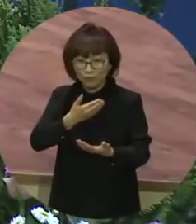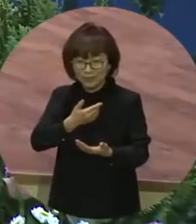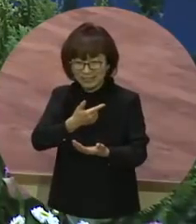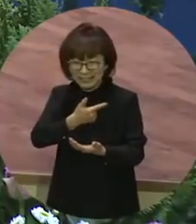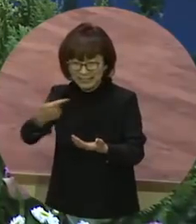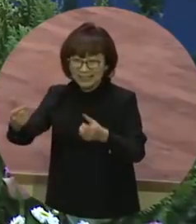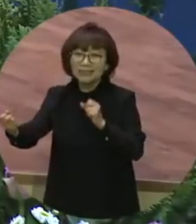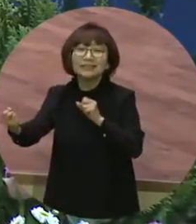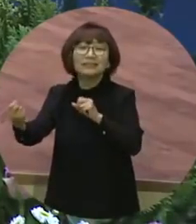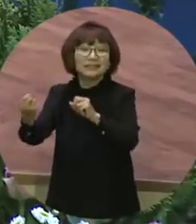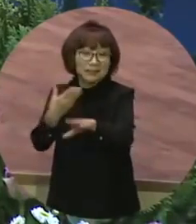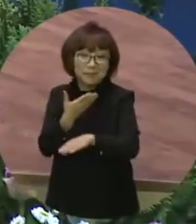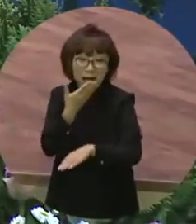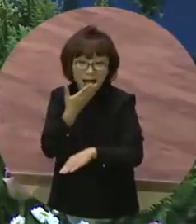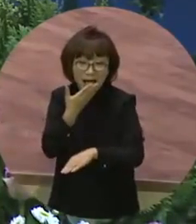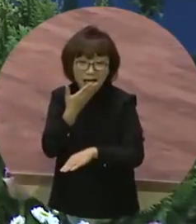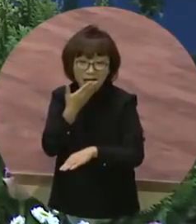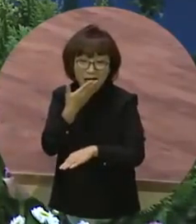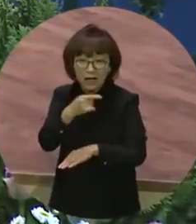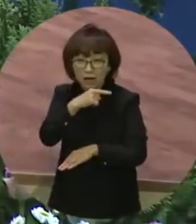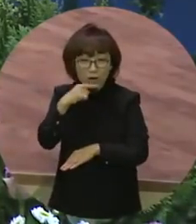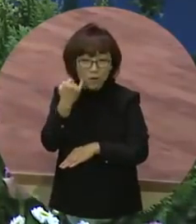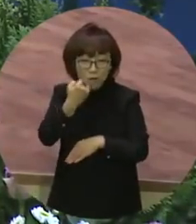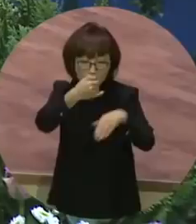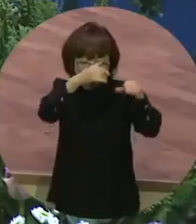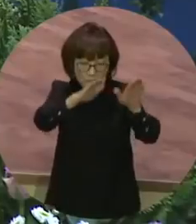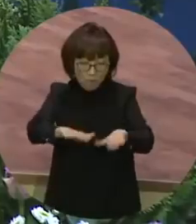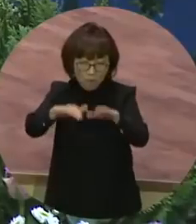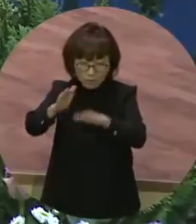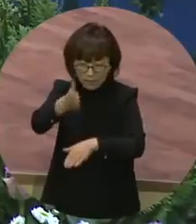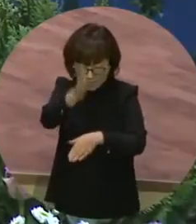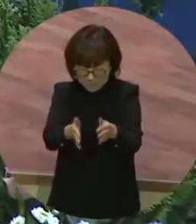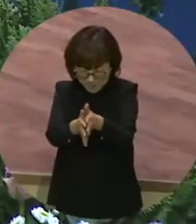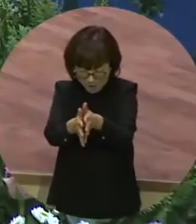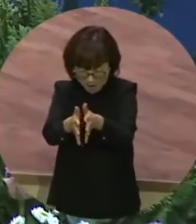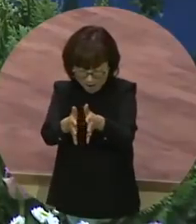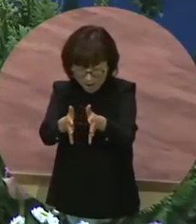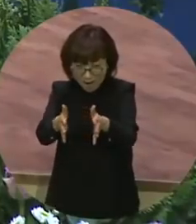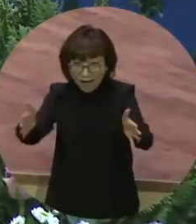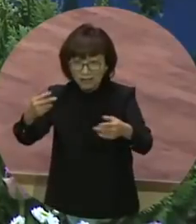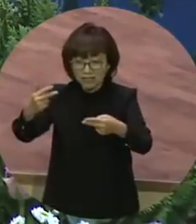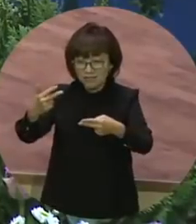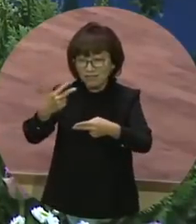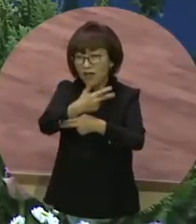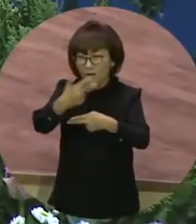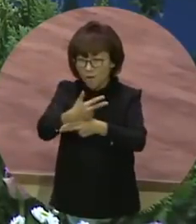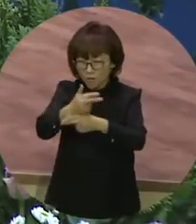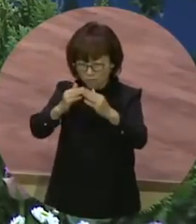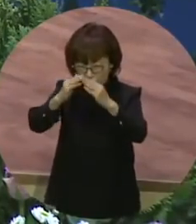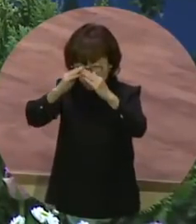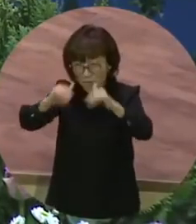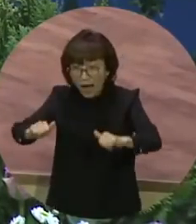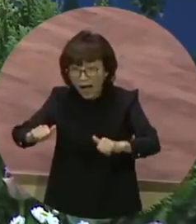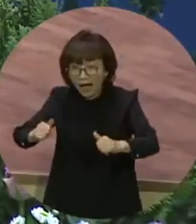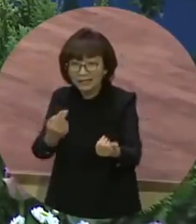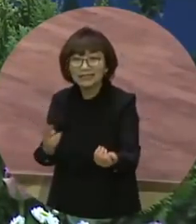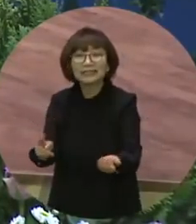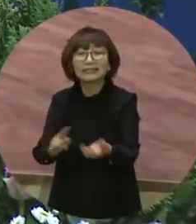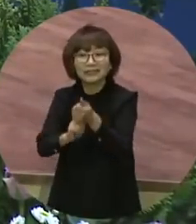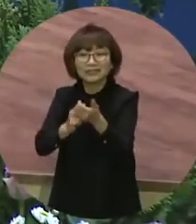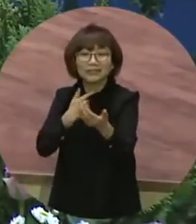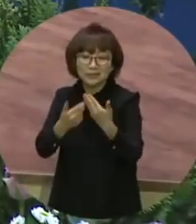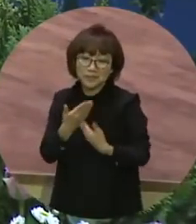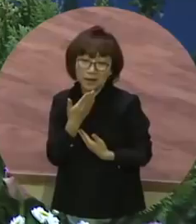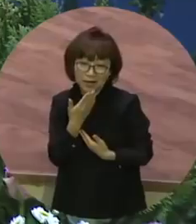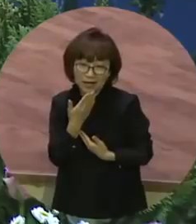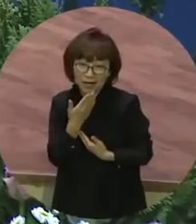줄 믿으시기 바랍니다. 여리고가 무너질 열정 믿으시기 바랍니다. 하나님이 언약 성취해서 여러분을 도와주시고 함께 하시기 때문에 못할 게